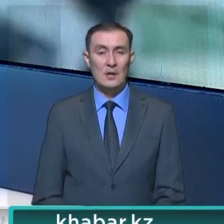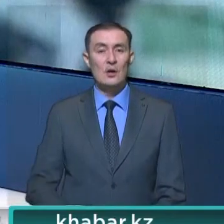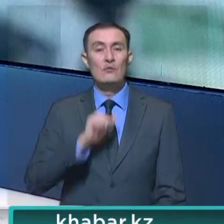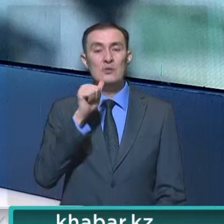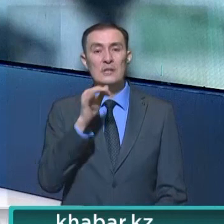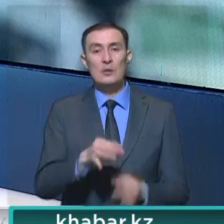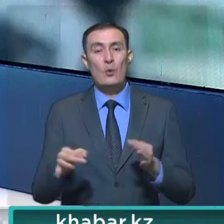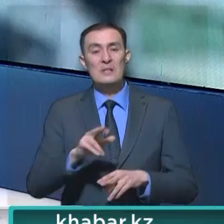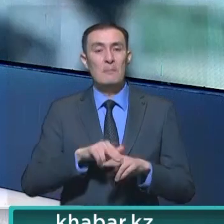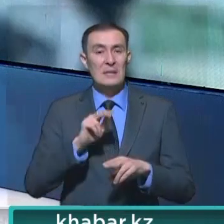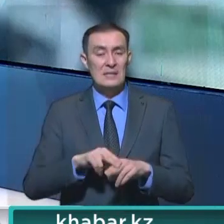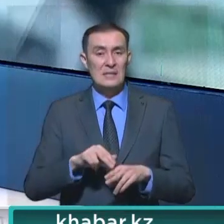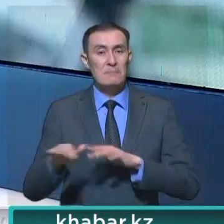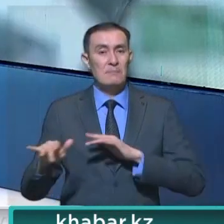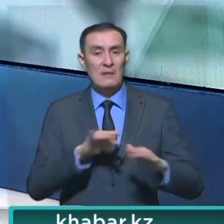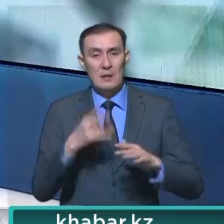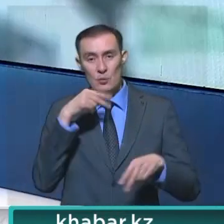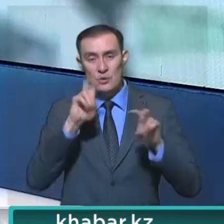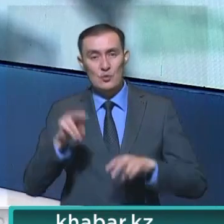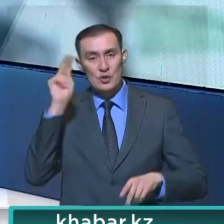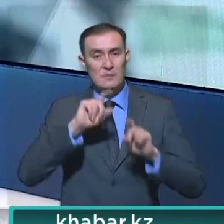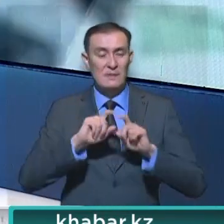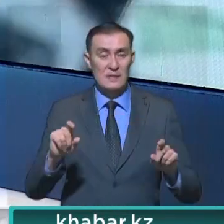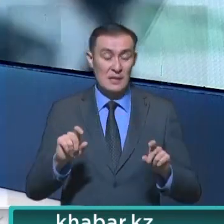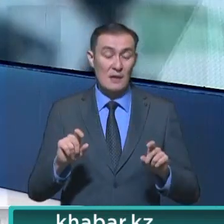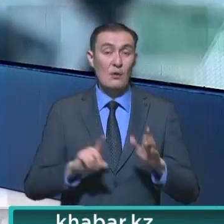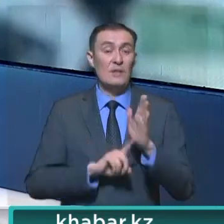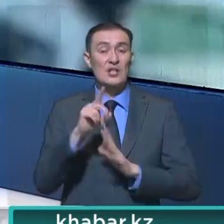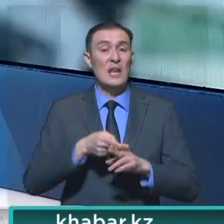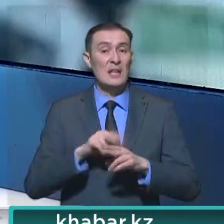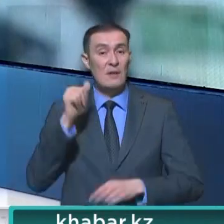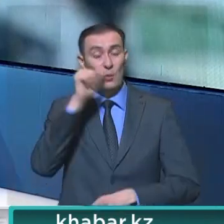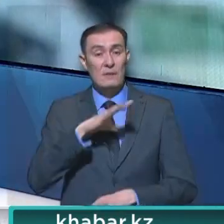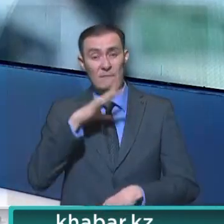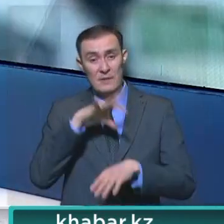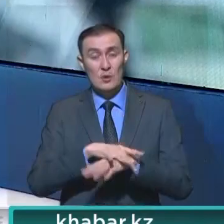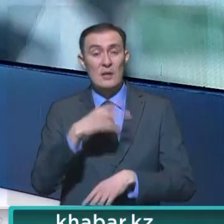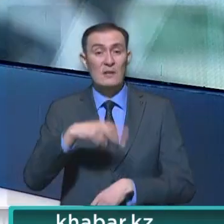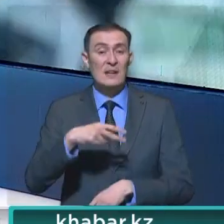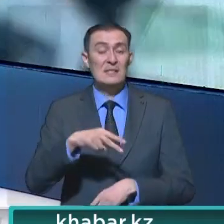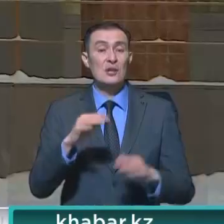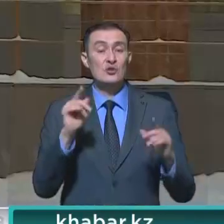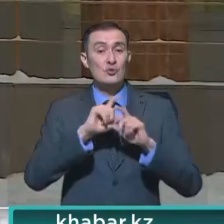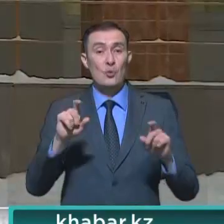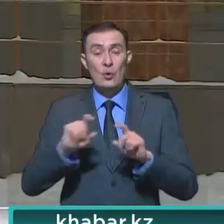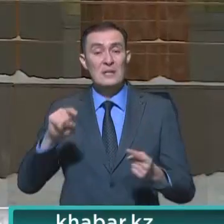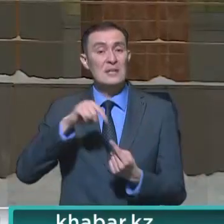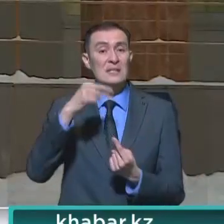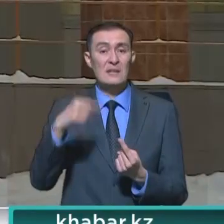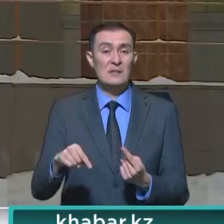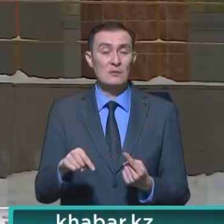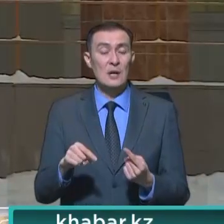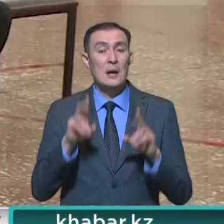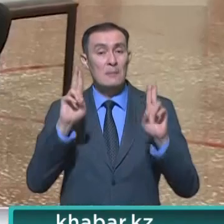Костанайской области полицейские провели проверку учебных заведений, правда, в начале этого года, и выявили, что 20 объектов образования не соответствуют